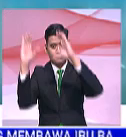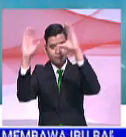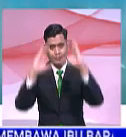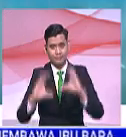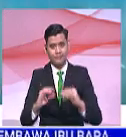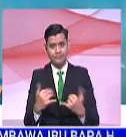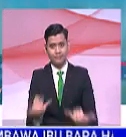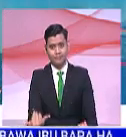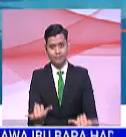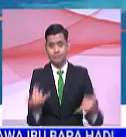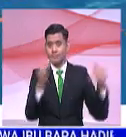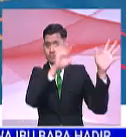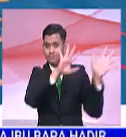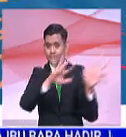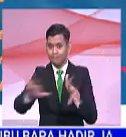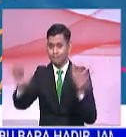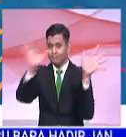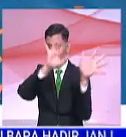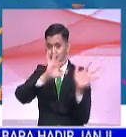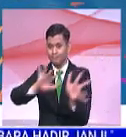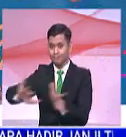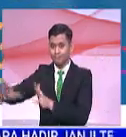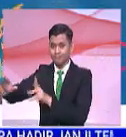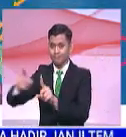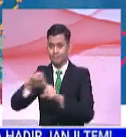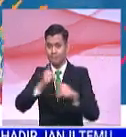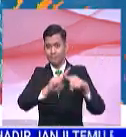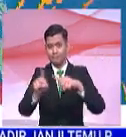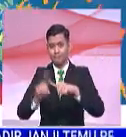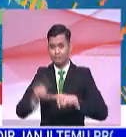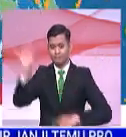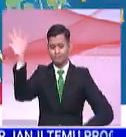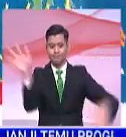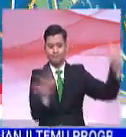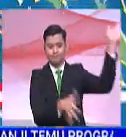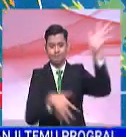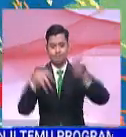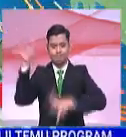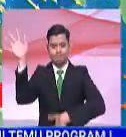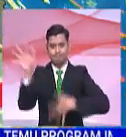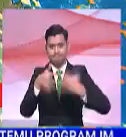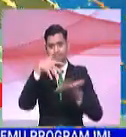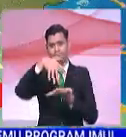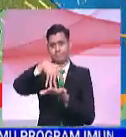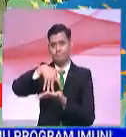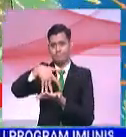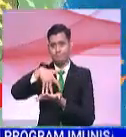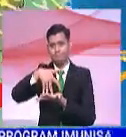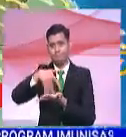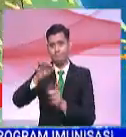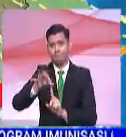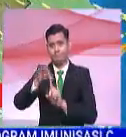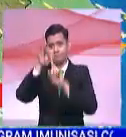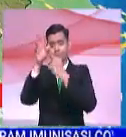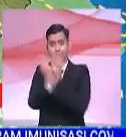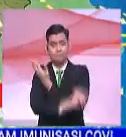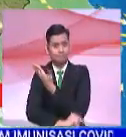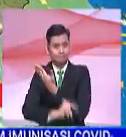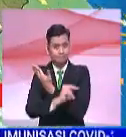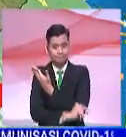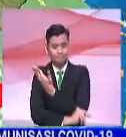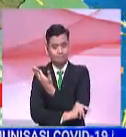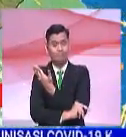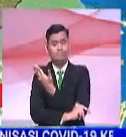keadaan angin masih lagi bertiup dari pelbagai Hala dengan kelajuan lemah terutamanya melibatkan negeri-negeri di